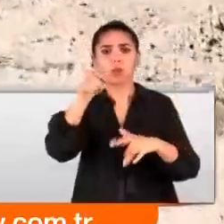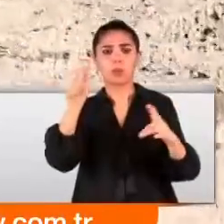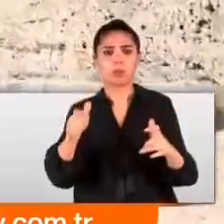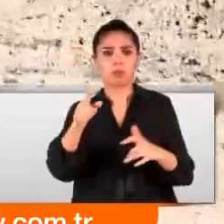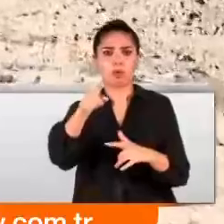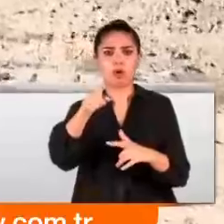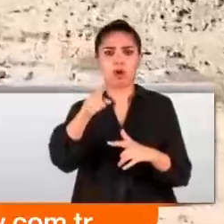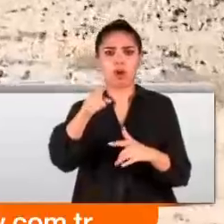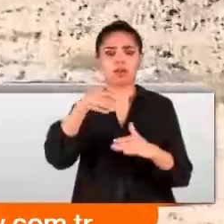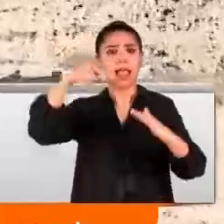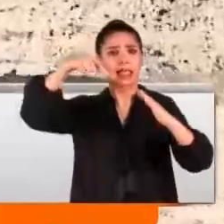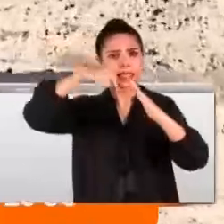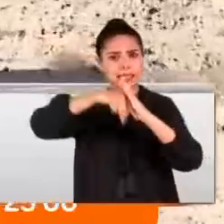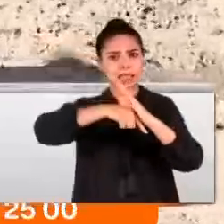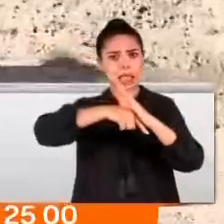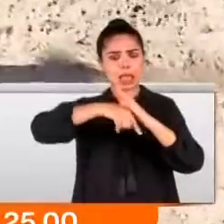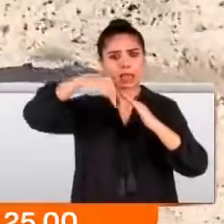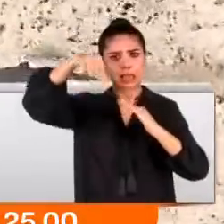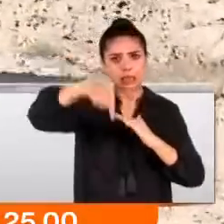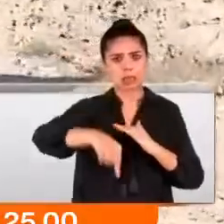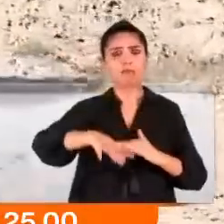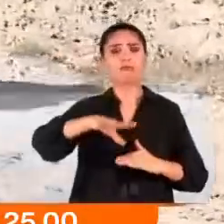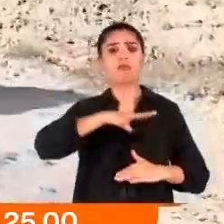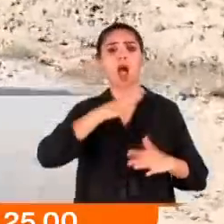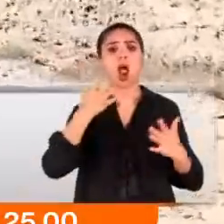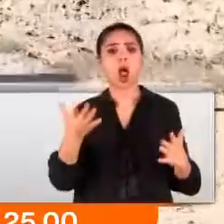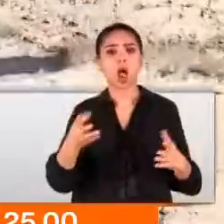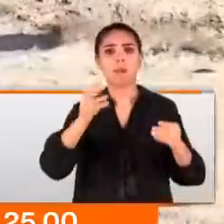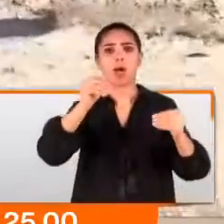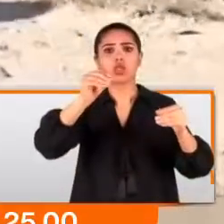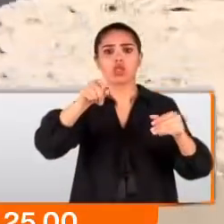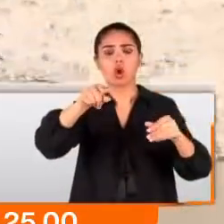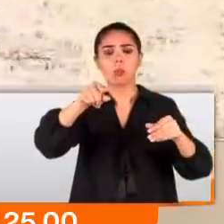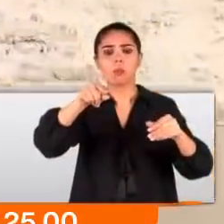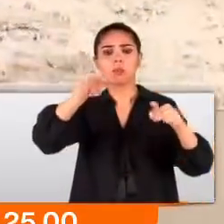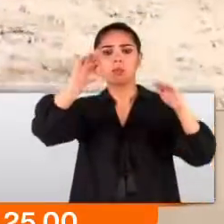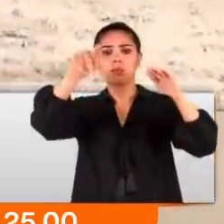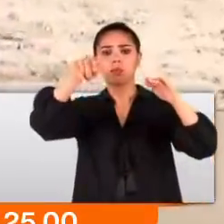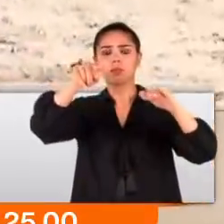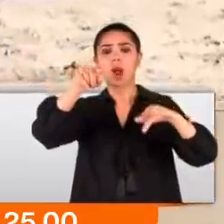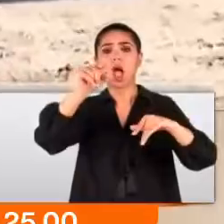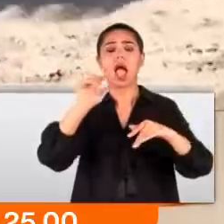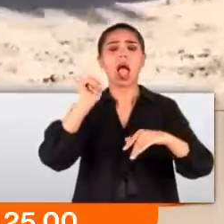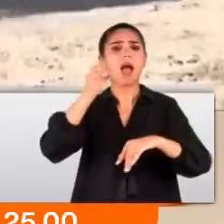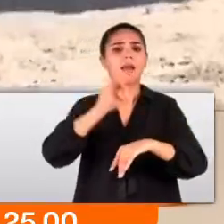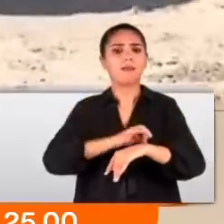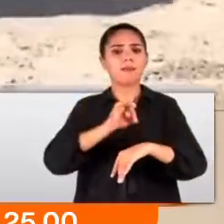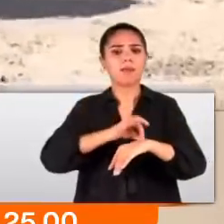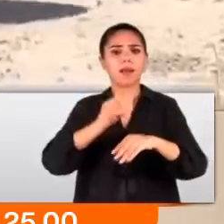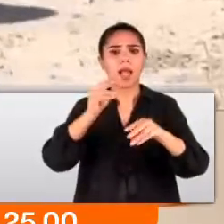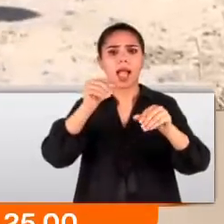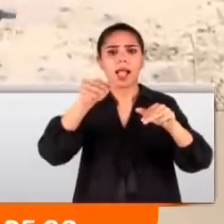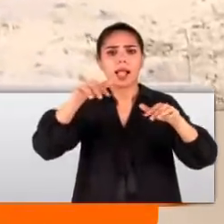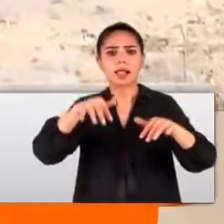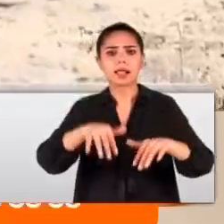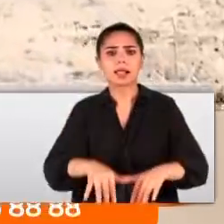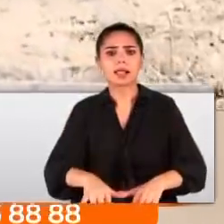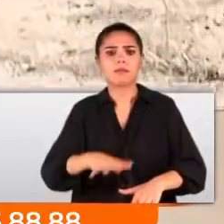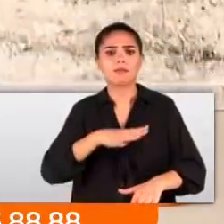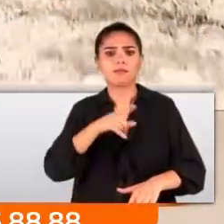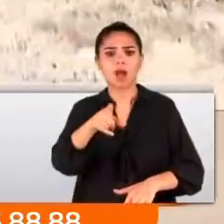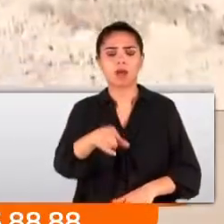noktadan daha da derine inme durumum var ama toprak her an, her geçen dakika ufalmaya ve